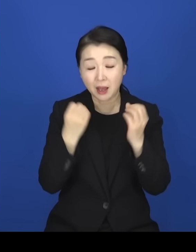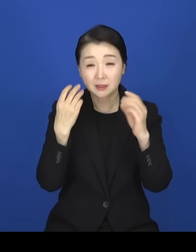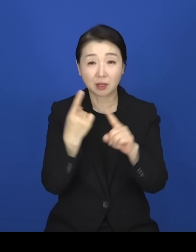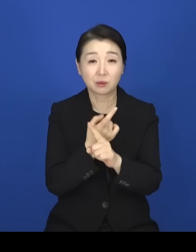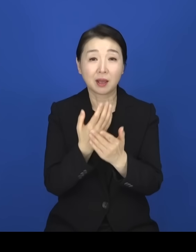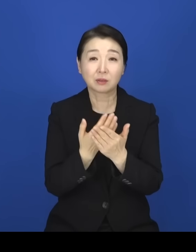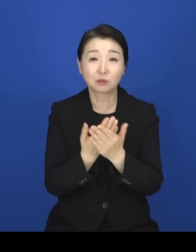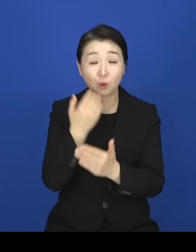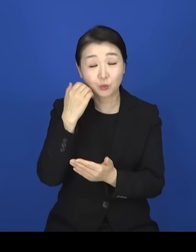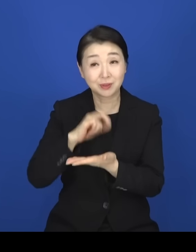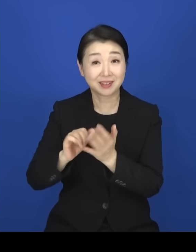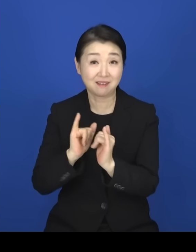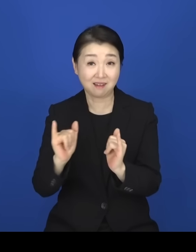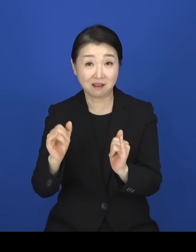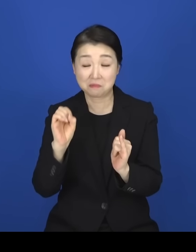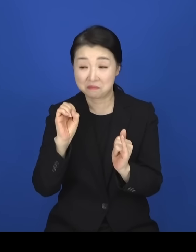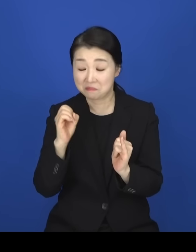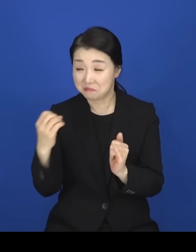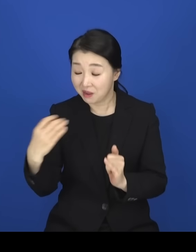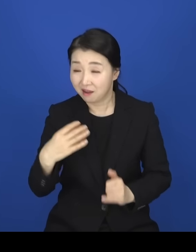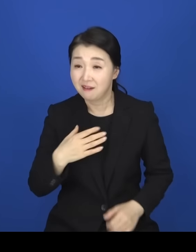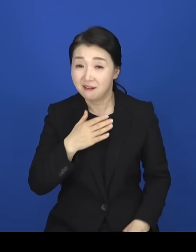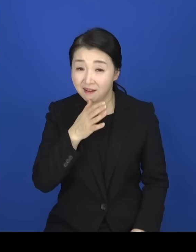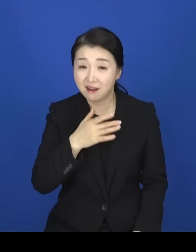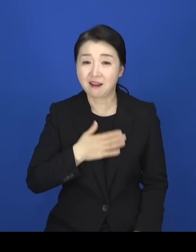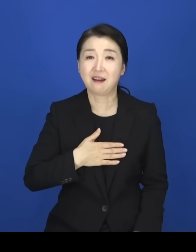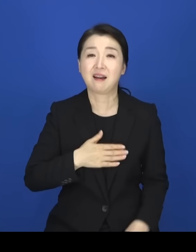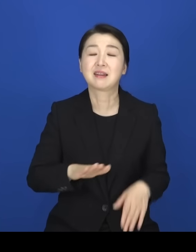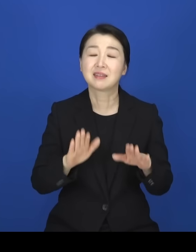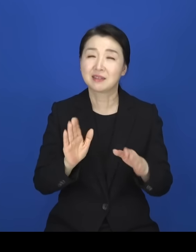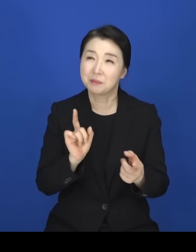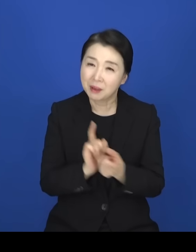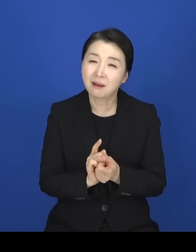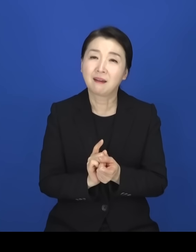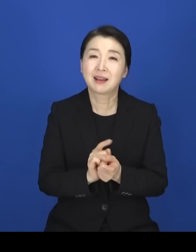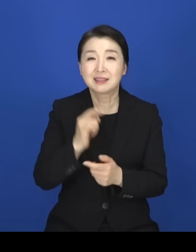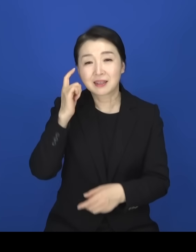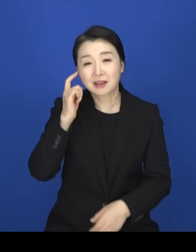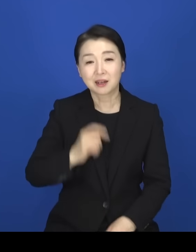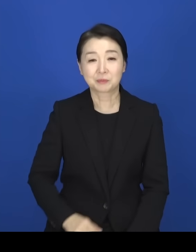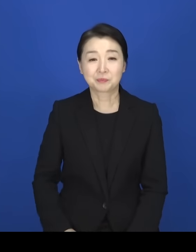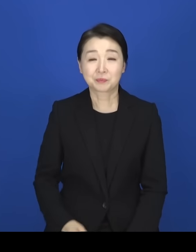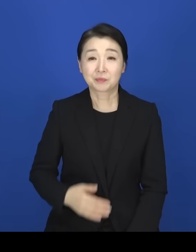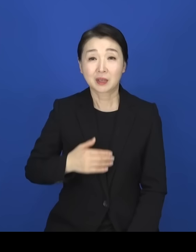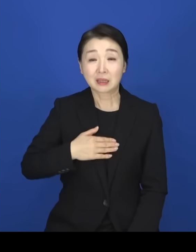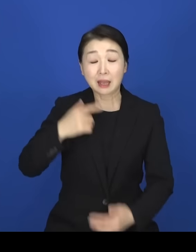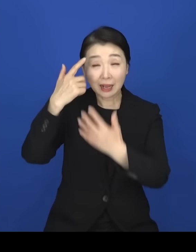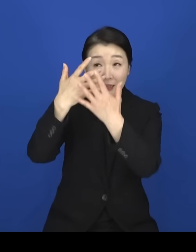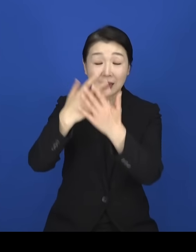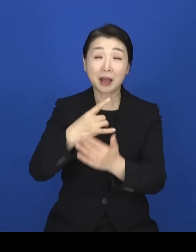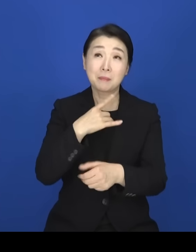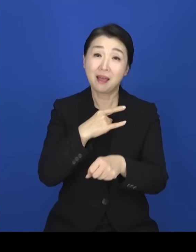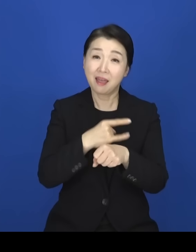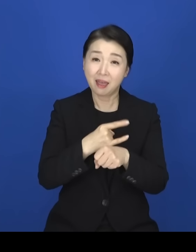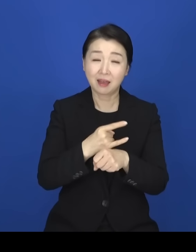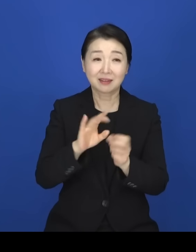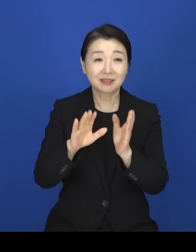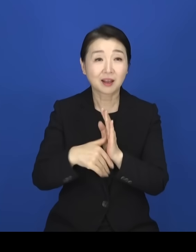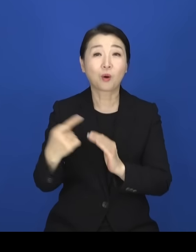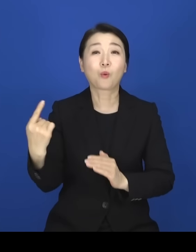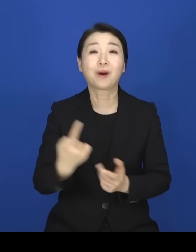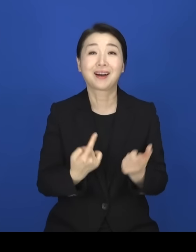하소서 작가라고. 예. 그래서 내가 올 게 왔구나. 예. 야, 내가 상상만 하던 예. 그 순간이